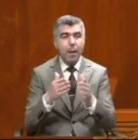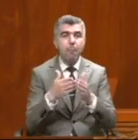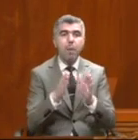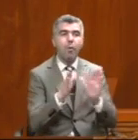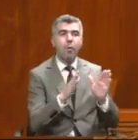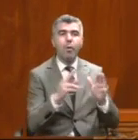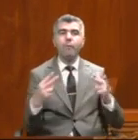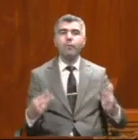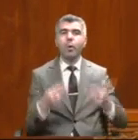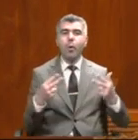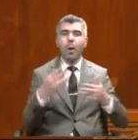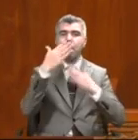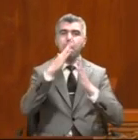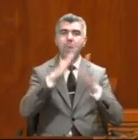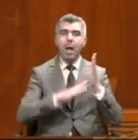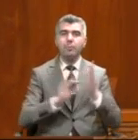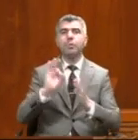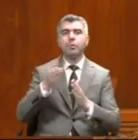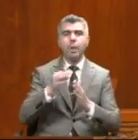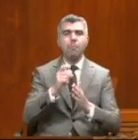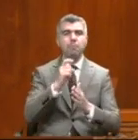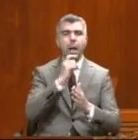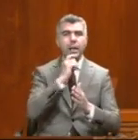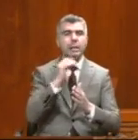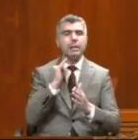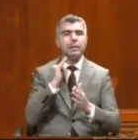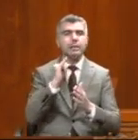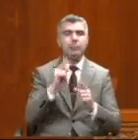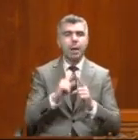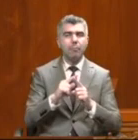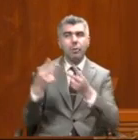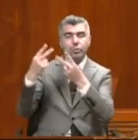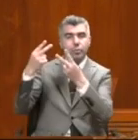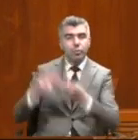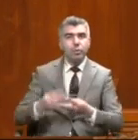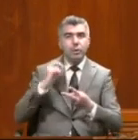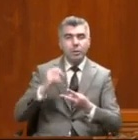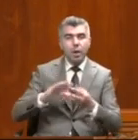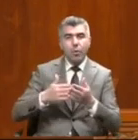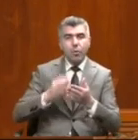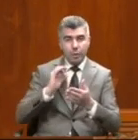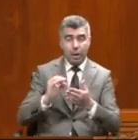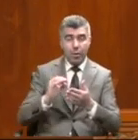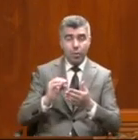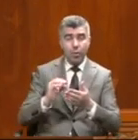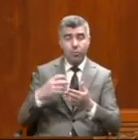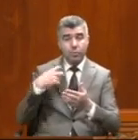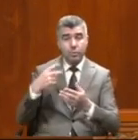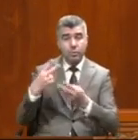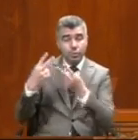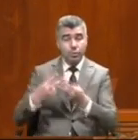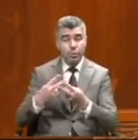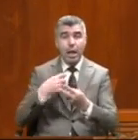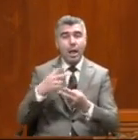السوق المغربي انذاك ولا زال غير كافي لاستثمارات في هذا الحجم في هذا القطاع هنا